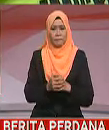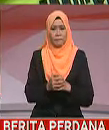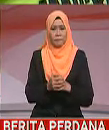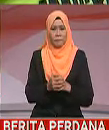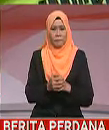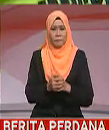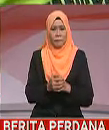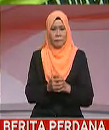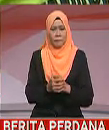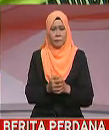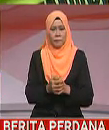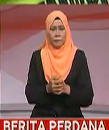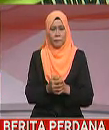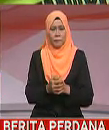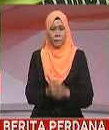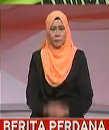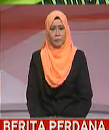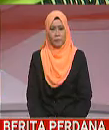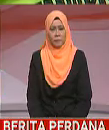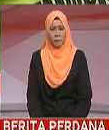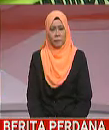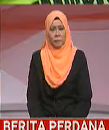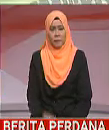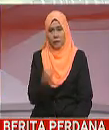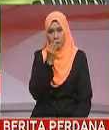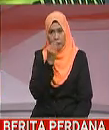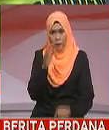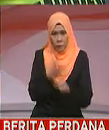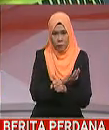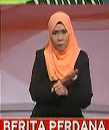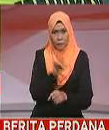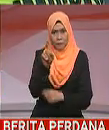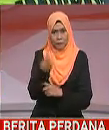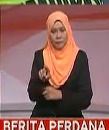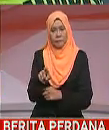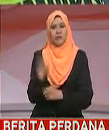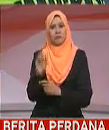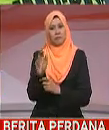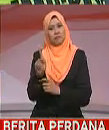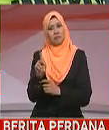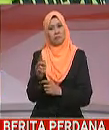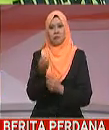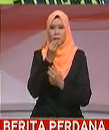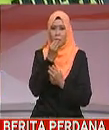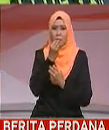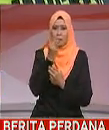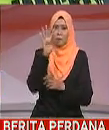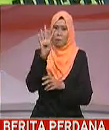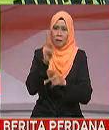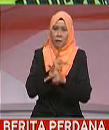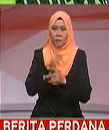kena pukul? Tak pernah kena pukul. Makan cukup tak? Alhamdulillah okey, dia bagi satu hari 4 kali cukup.